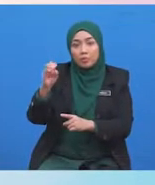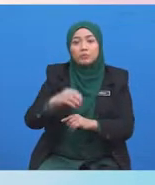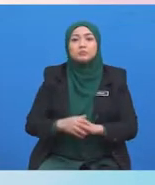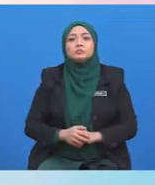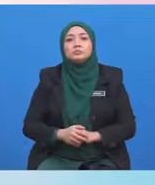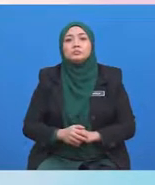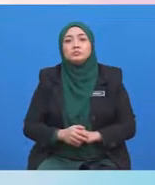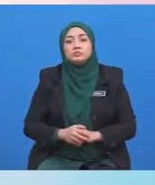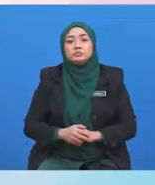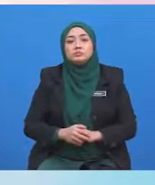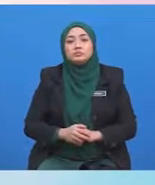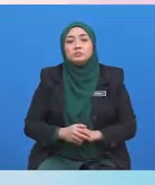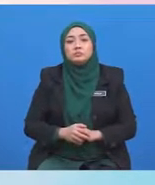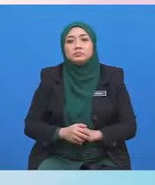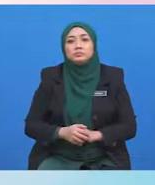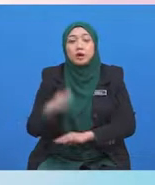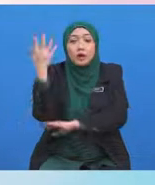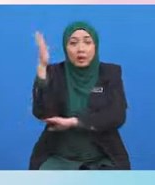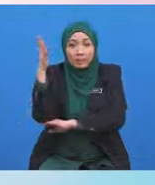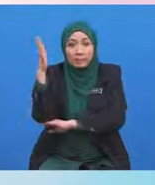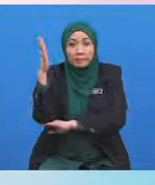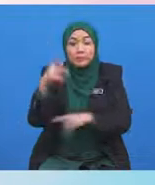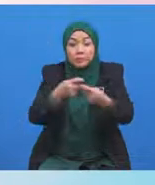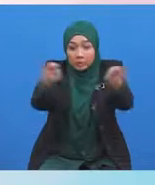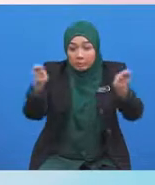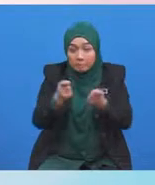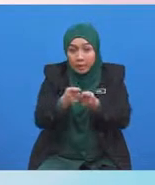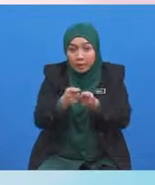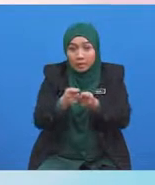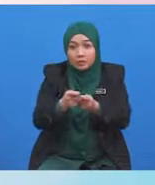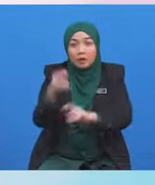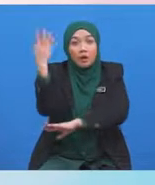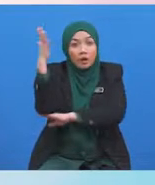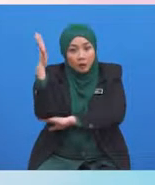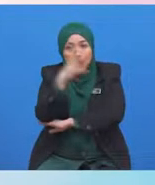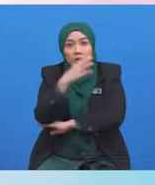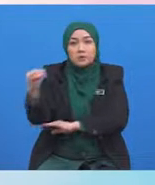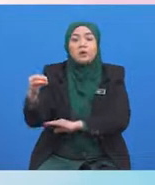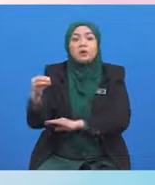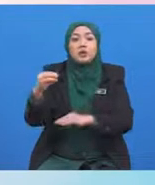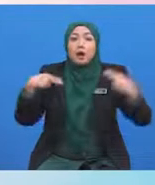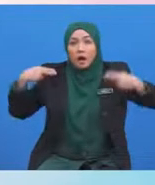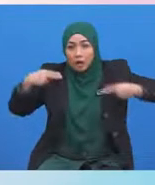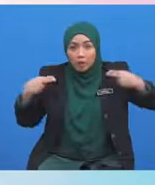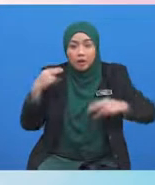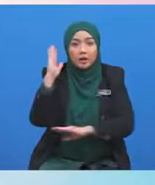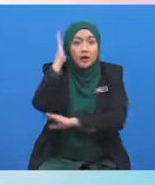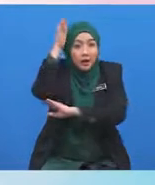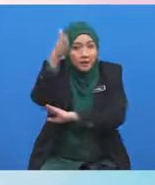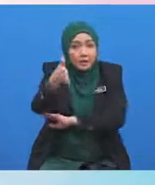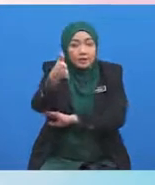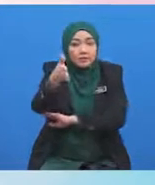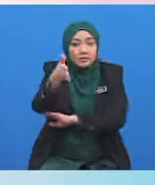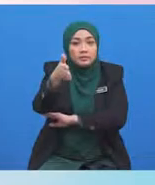flora dan fauna. Apabila kejadian tanah runtuh berlaku, ia akan menyebabkan sebahagian besar habitat atau